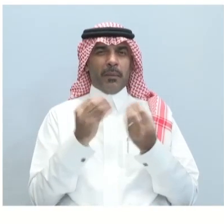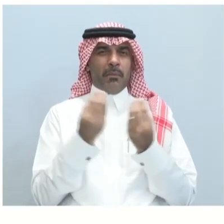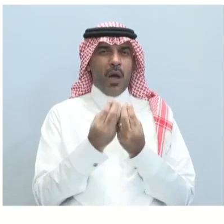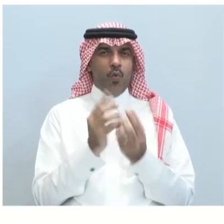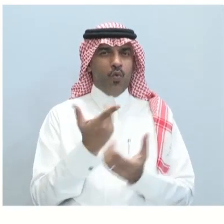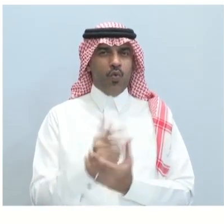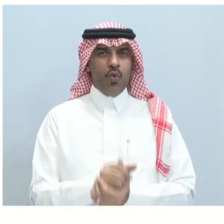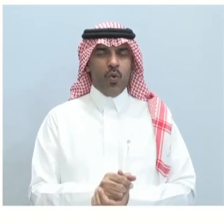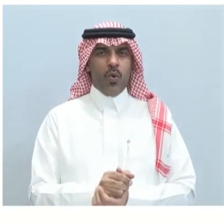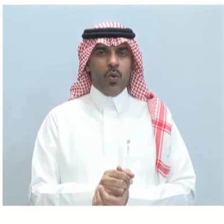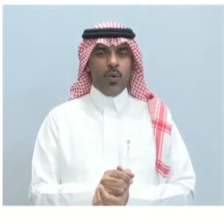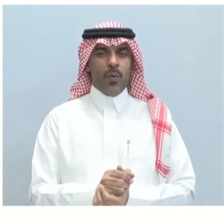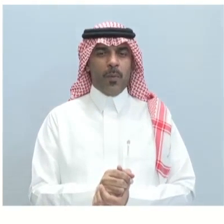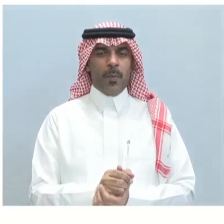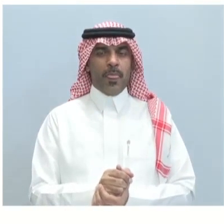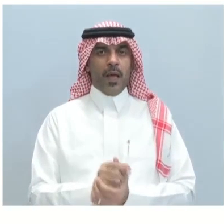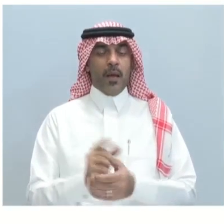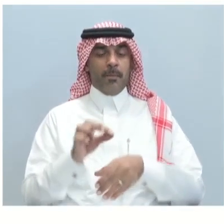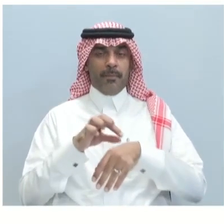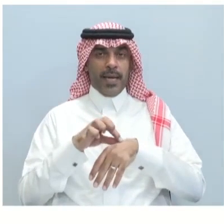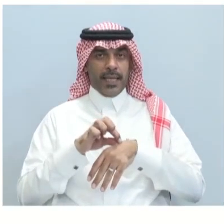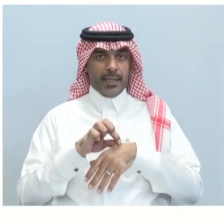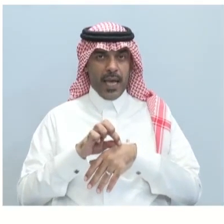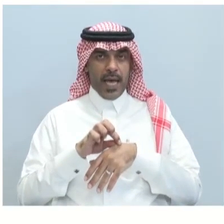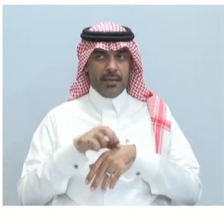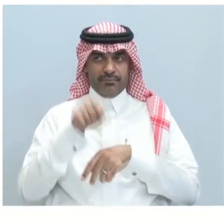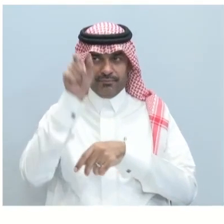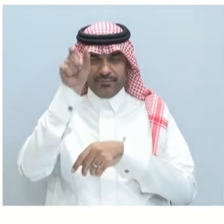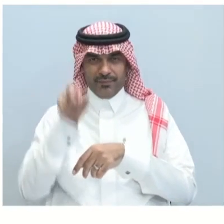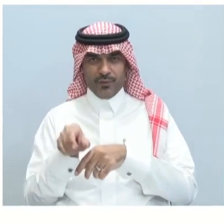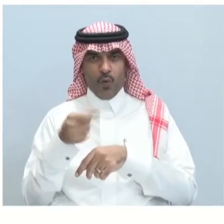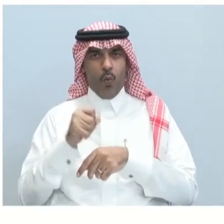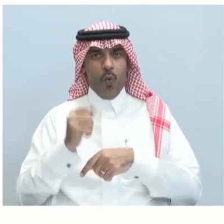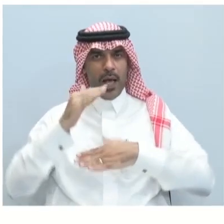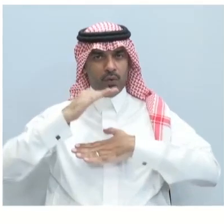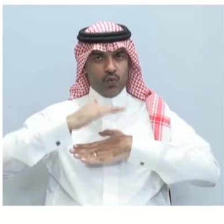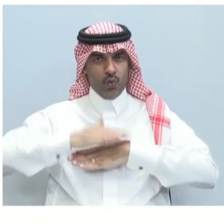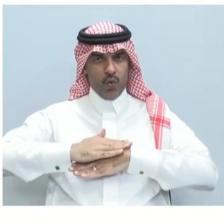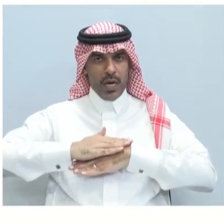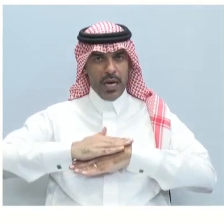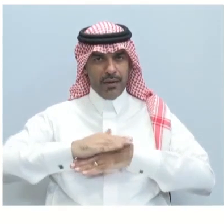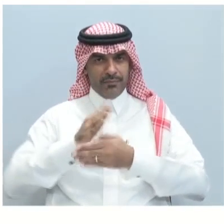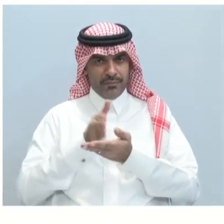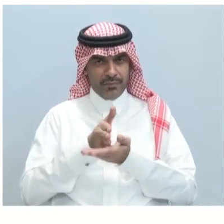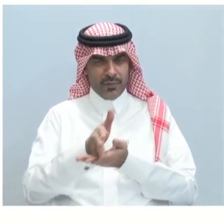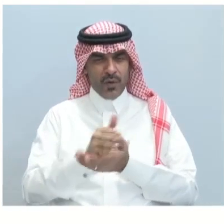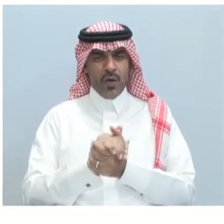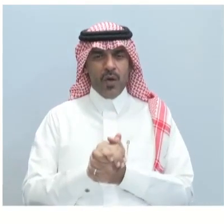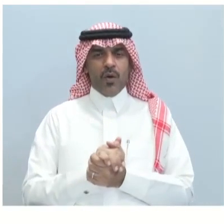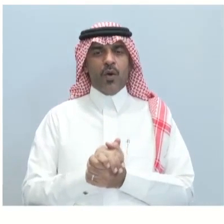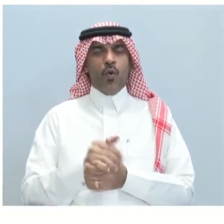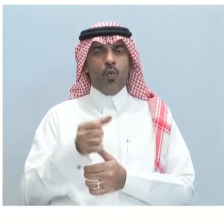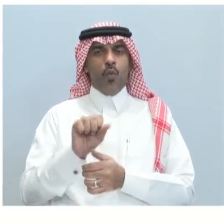ترى بالانسان نعم احسنتم وسلوكه اذا ترتبط بالانسان